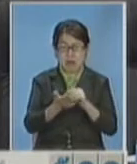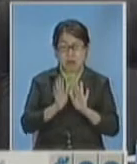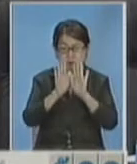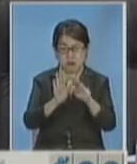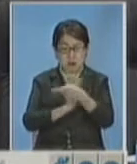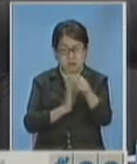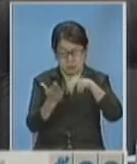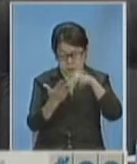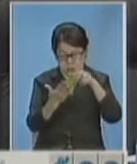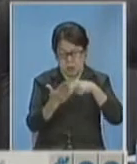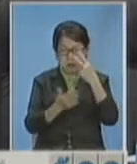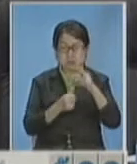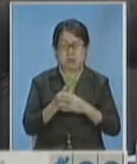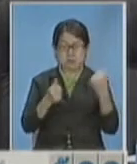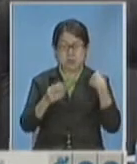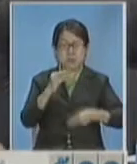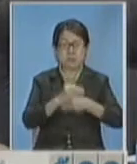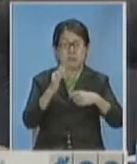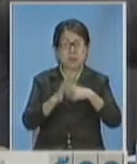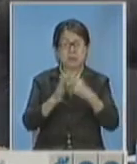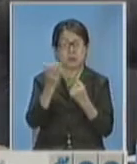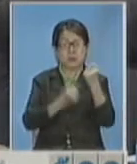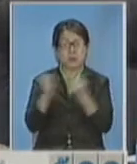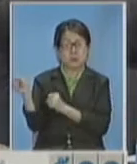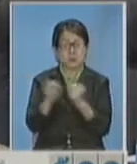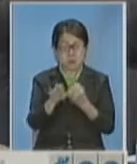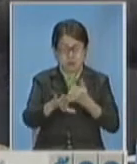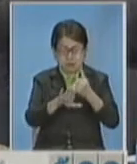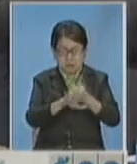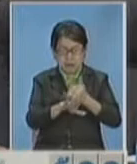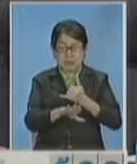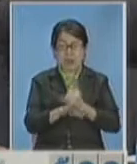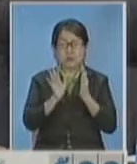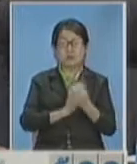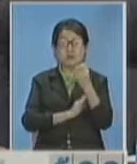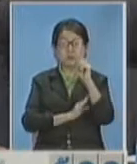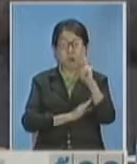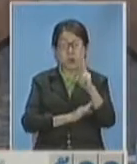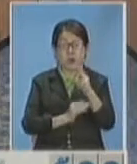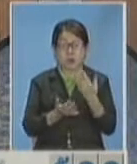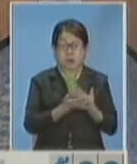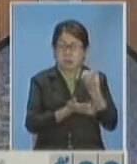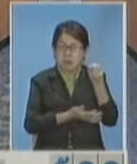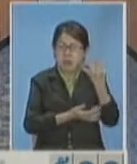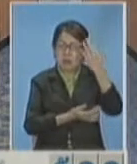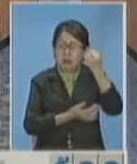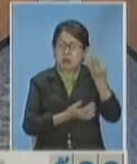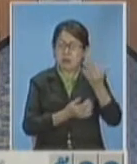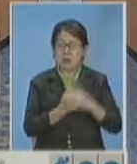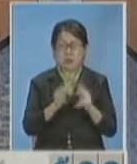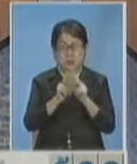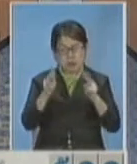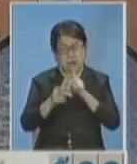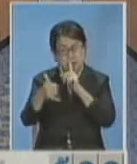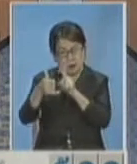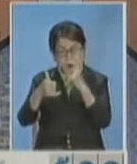มาชิกไปดูต่อนะคะเขียนไว้ว่ารถตู้12ที่นั่งแต่งบประมาณนั้นราคาสูงค่ะกรรมาธิการ